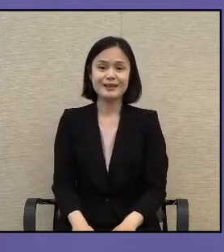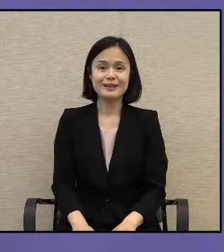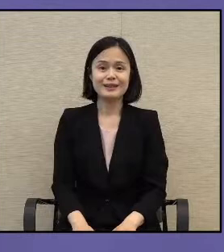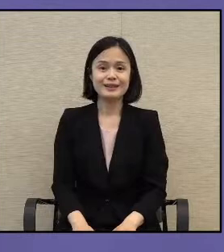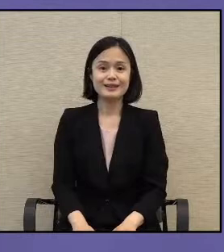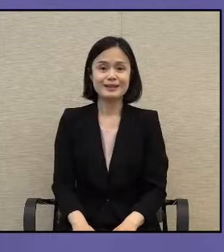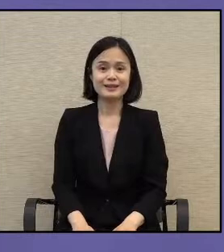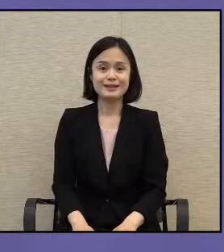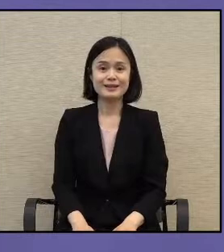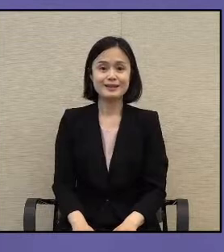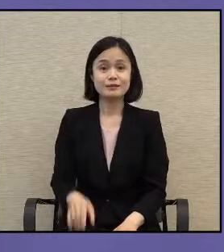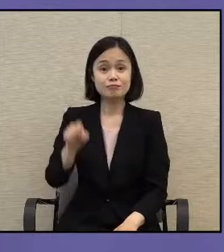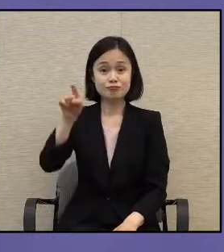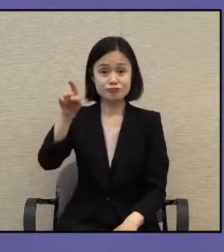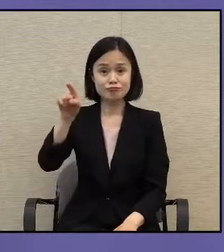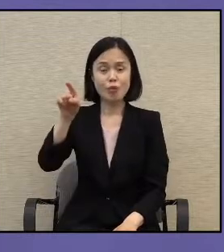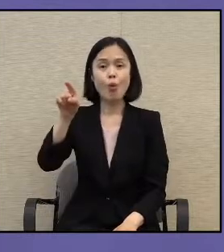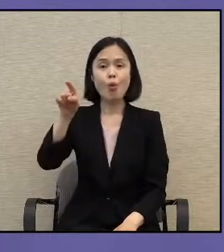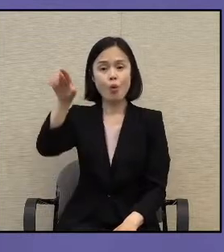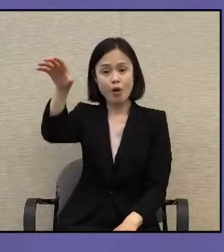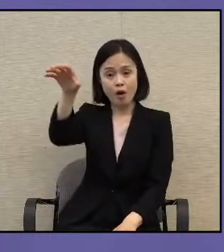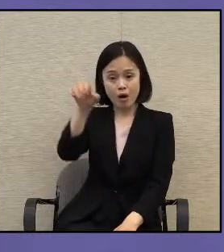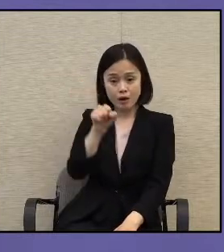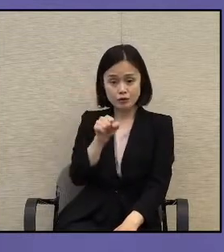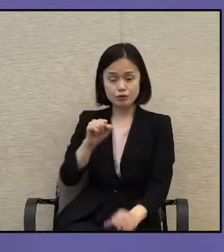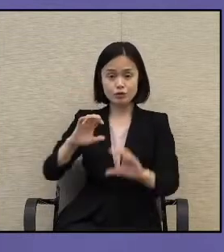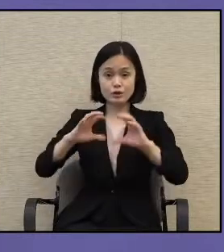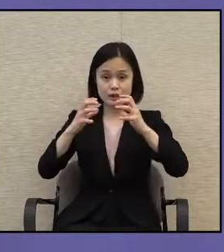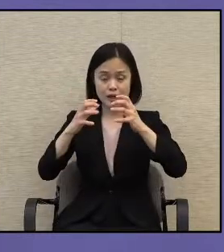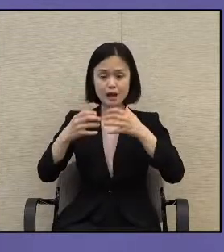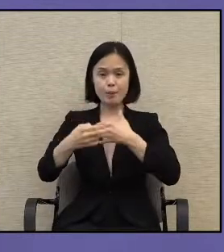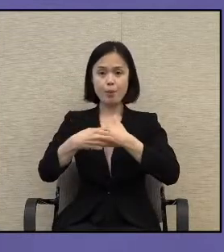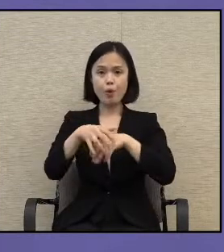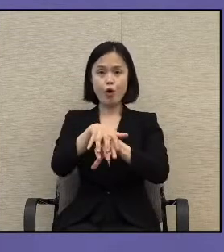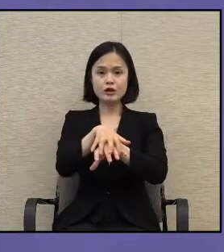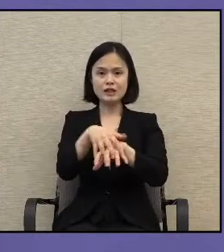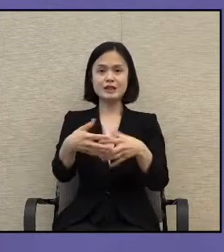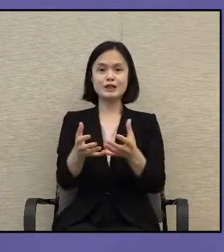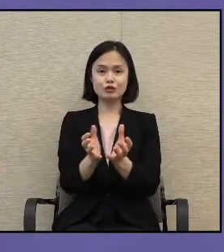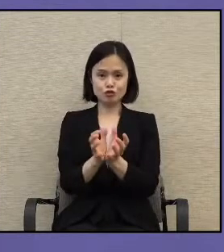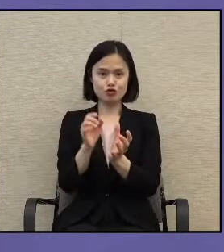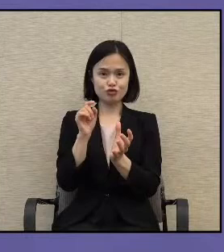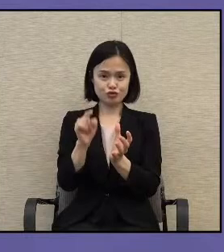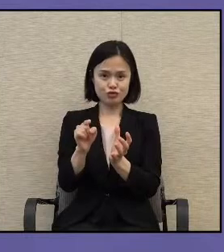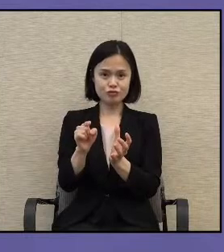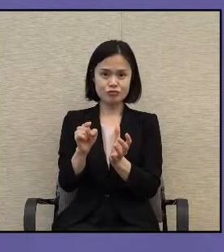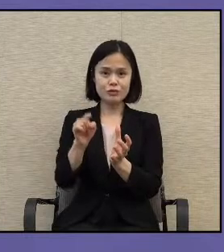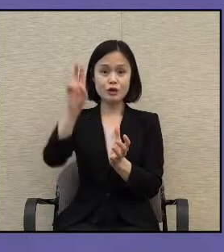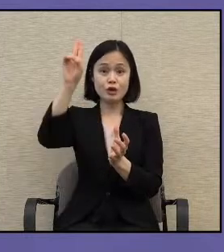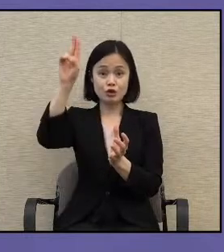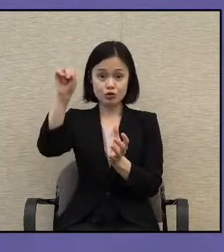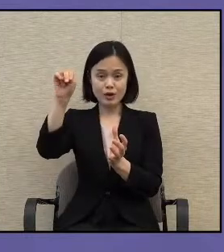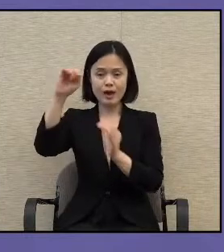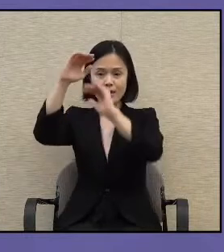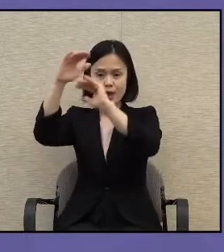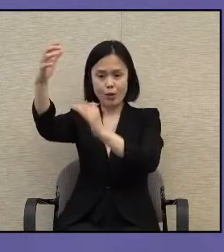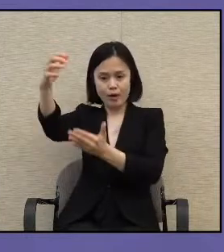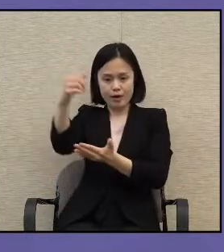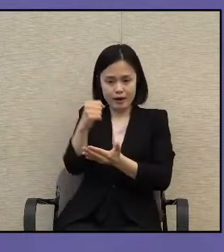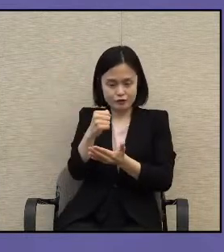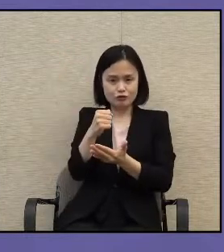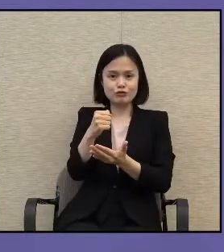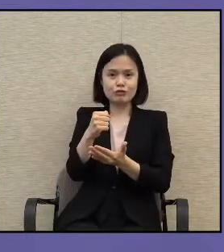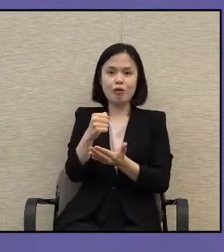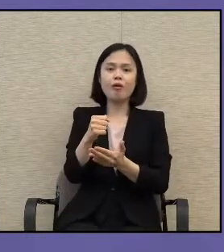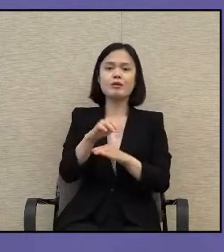당연하게 WHO는 수용을 하면 했던 이런 측면들이 이제 담겨 있는 것이죠.